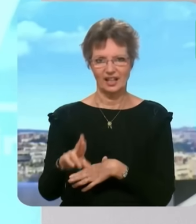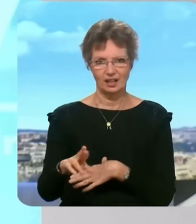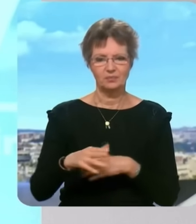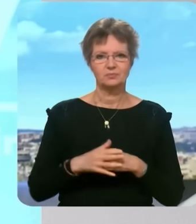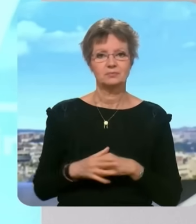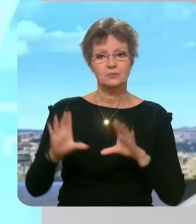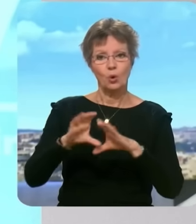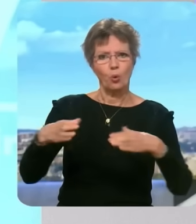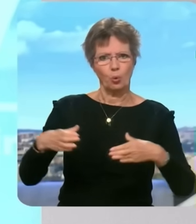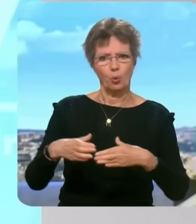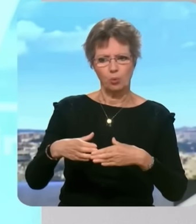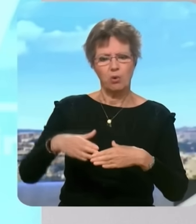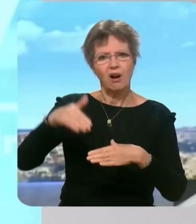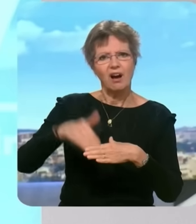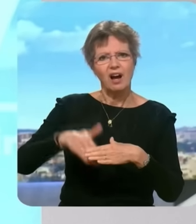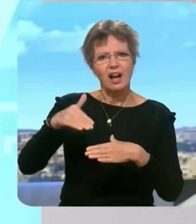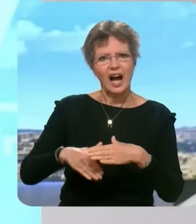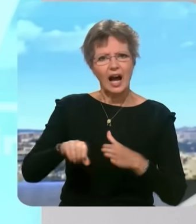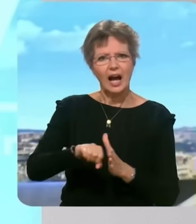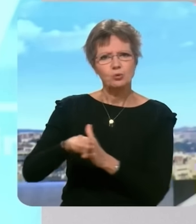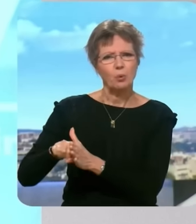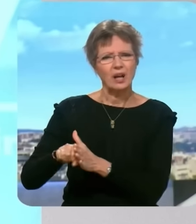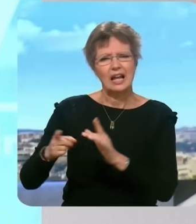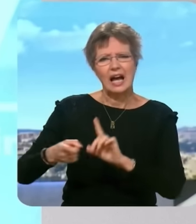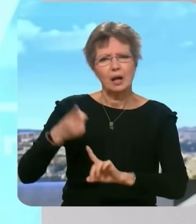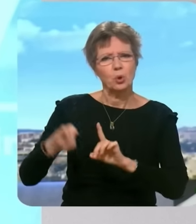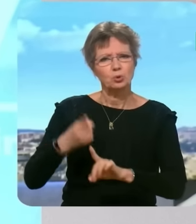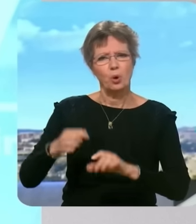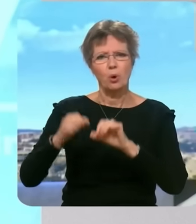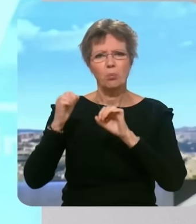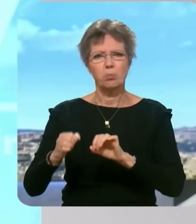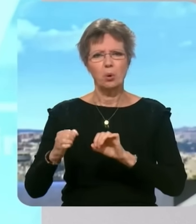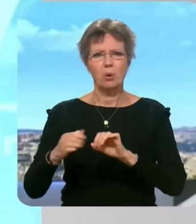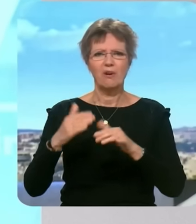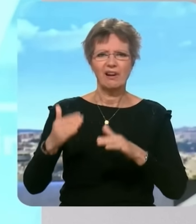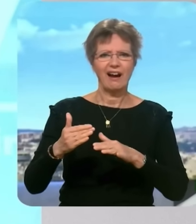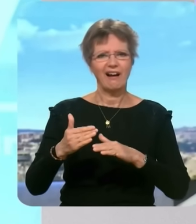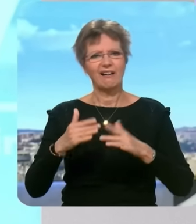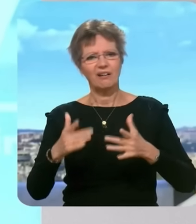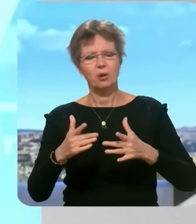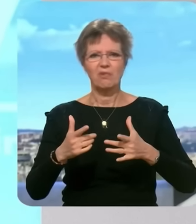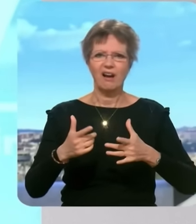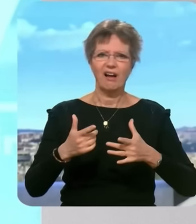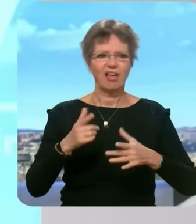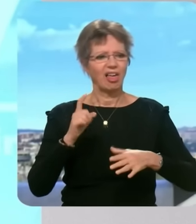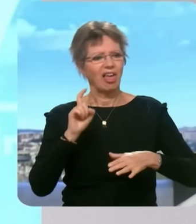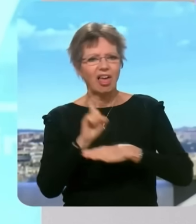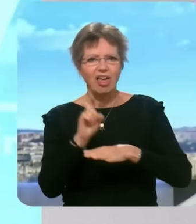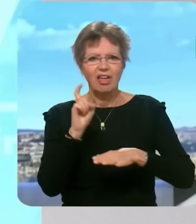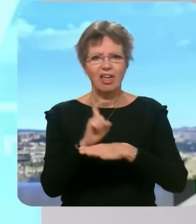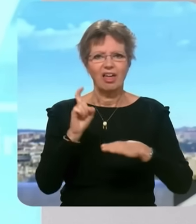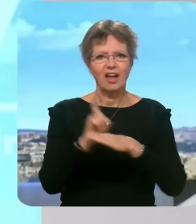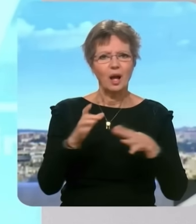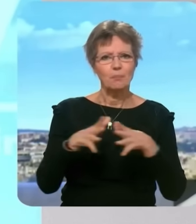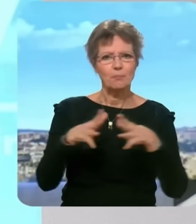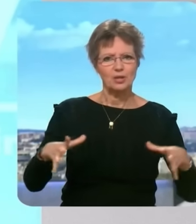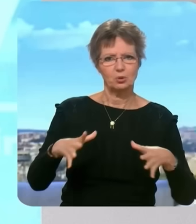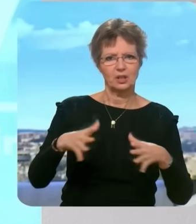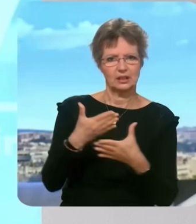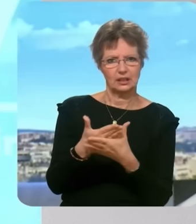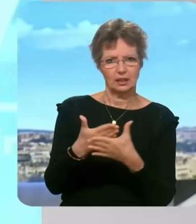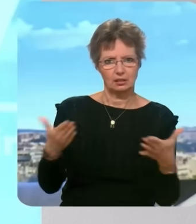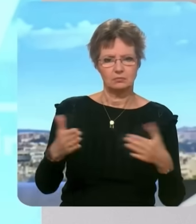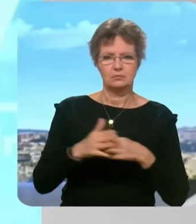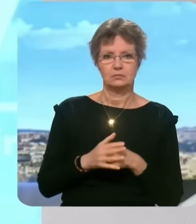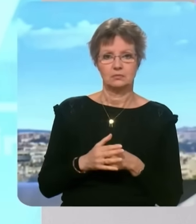le groupe le plus influent à droite, qui peut faire basculer la majorité au Parlement européen, qui peut sortir von der Leyen et qui peut, et ce serait bien que Jordan Bardella s'en rende